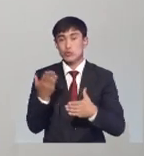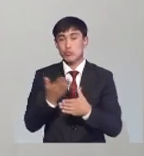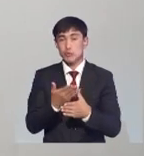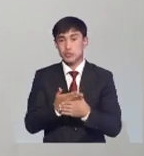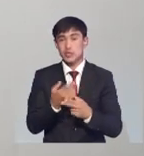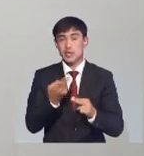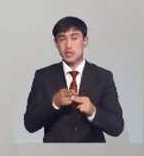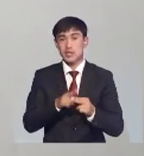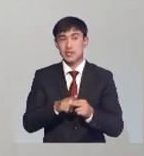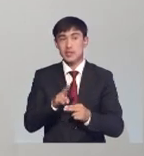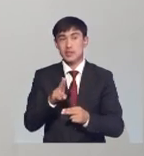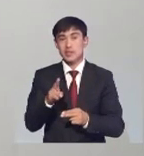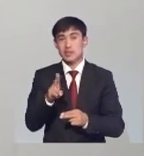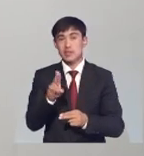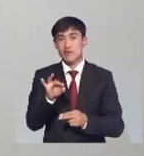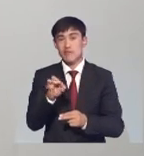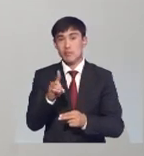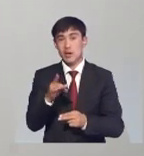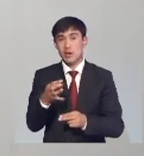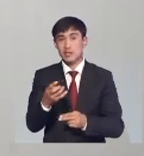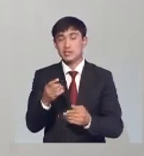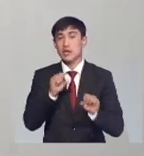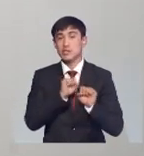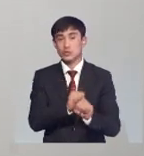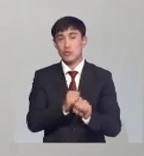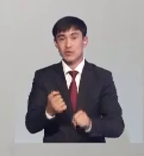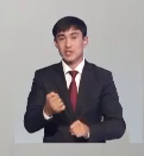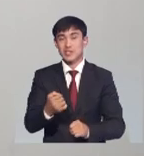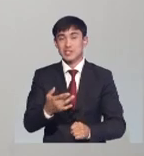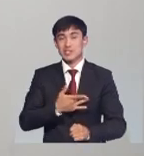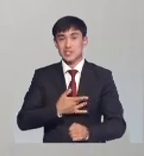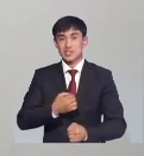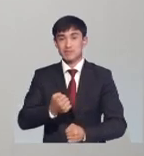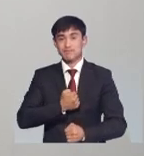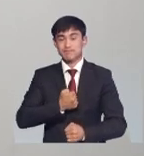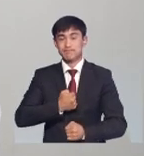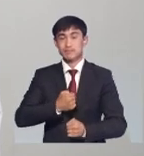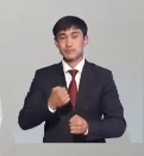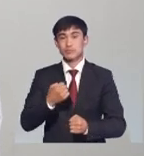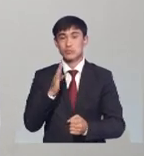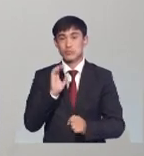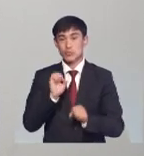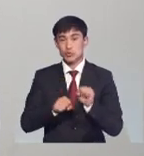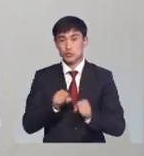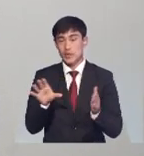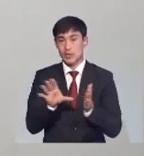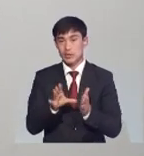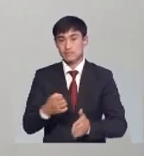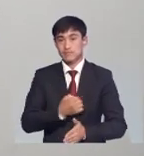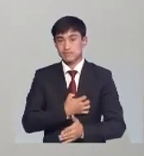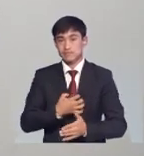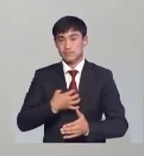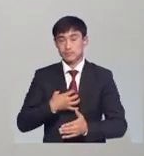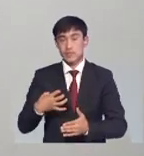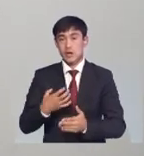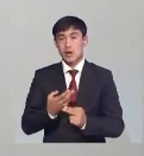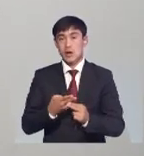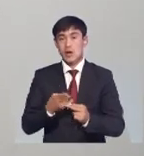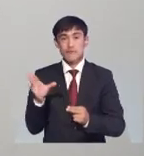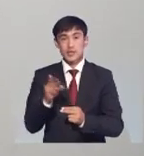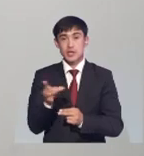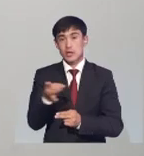это дефибриллятор, если при остановке сердца. И мы в первую очередь в районе всех